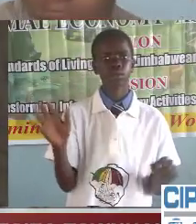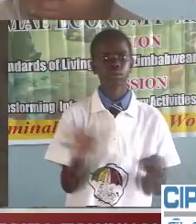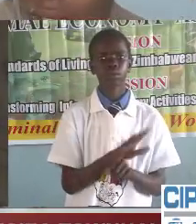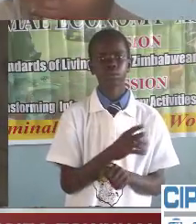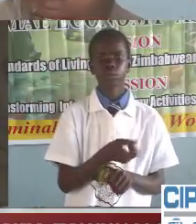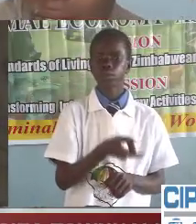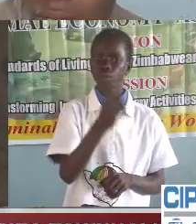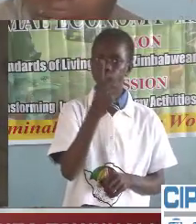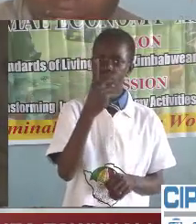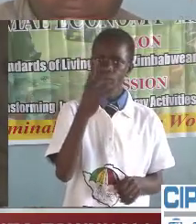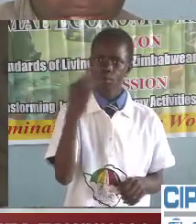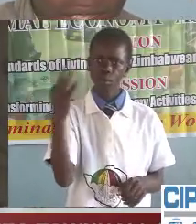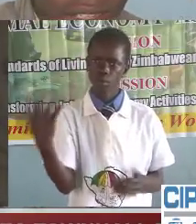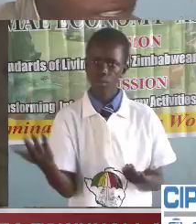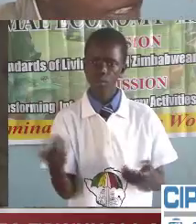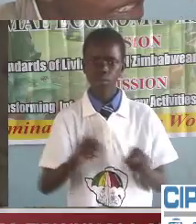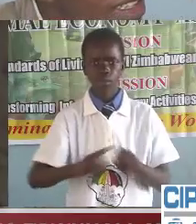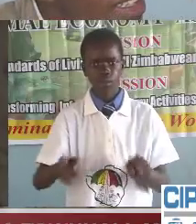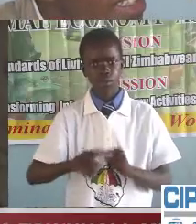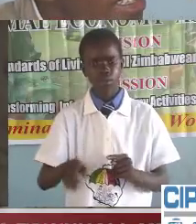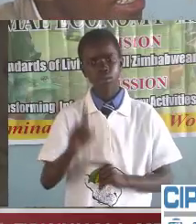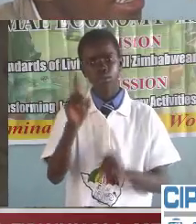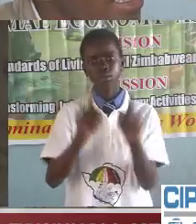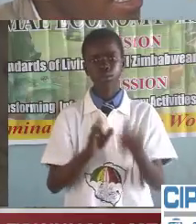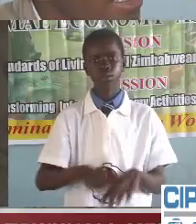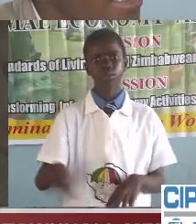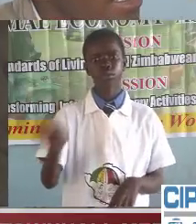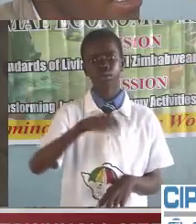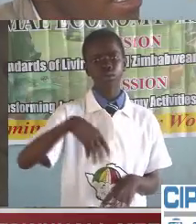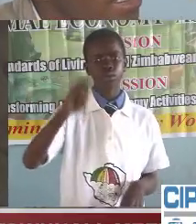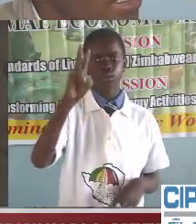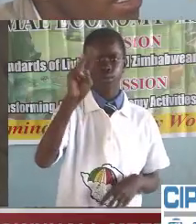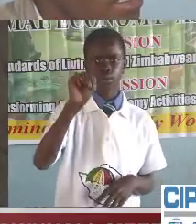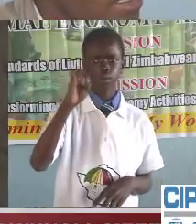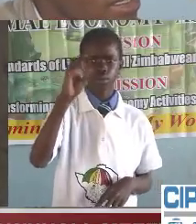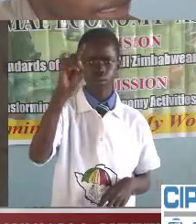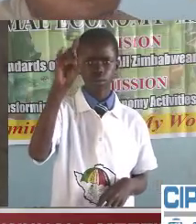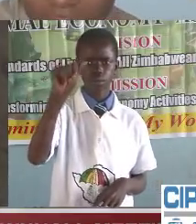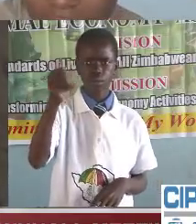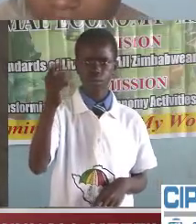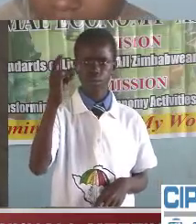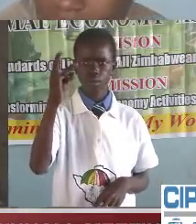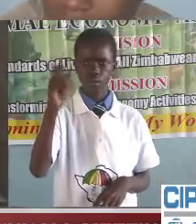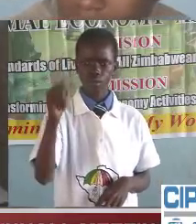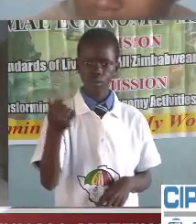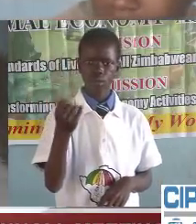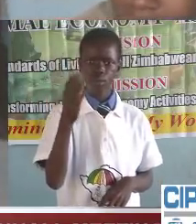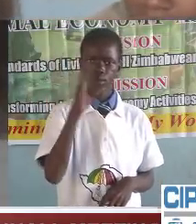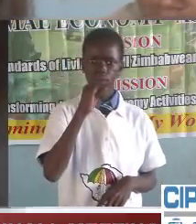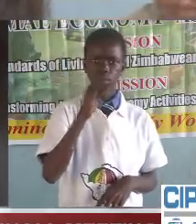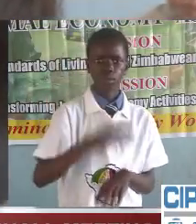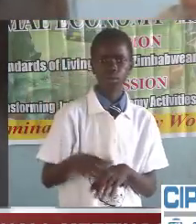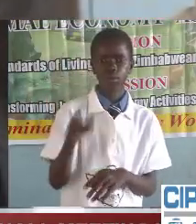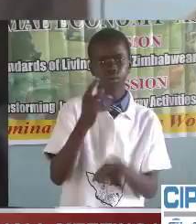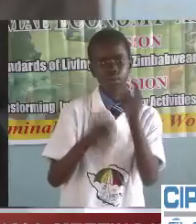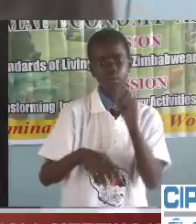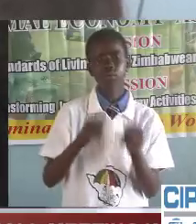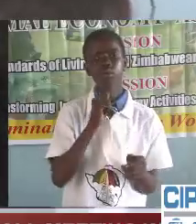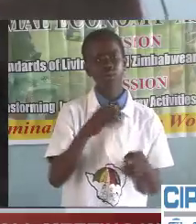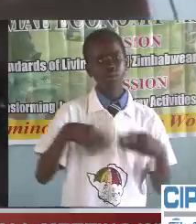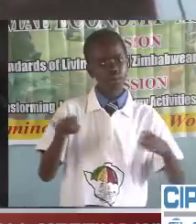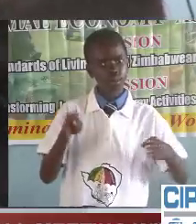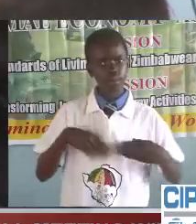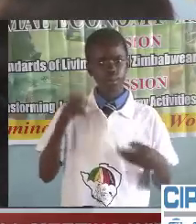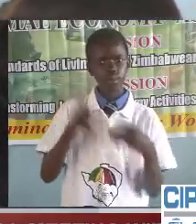3 makawakavhura mvura through payment plans through bill verification kuti bill renyu